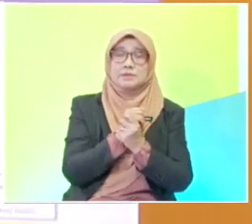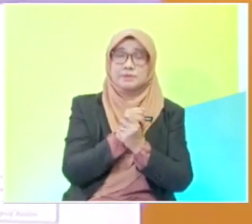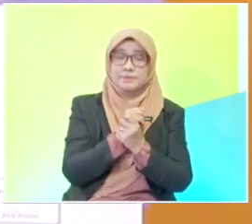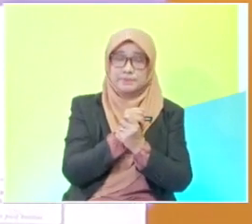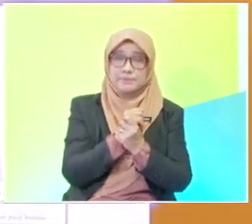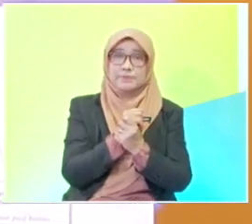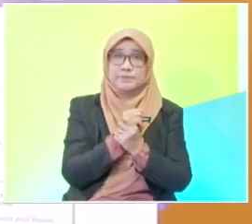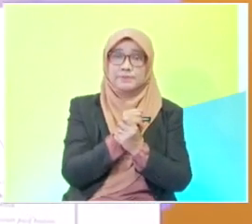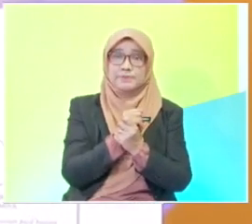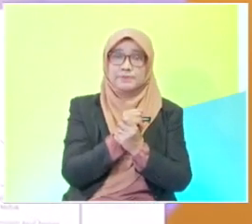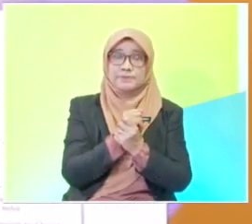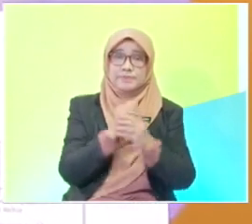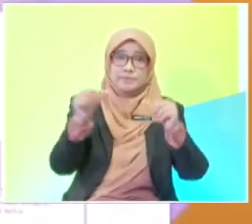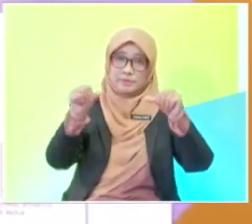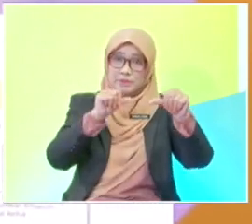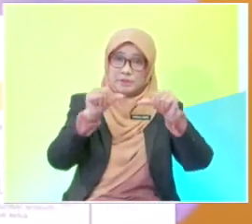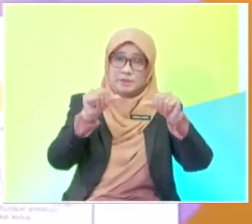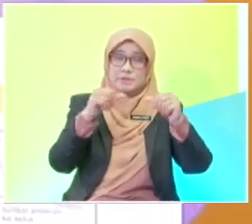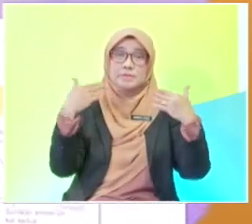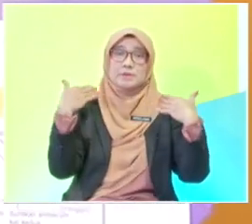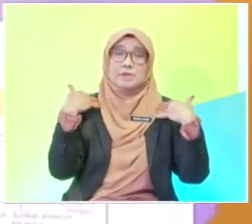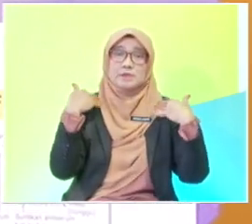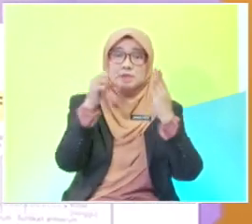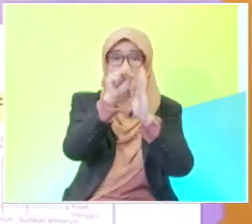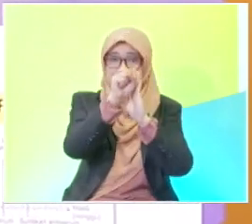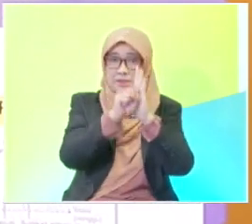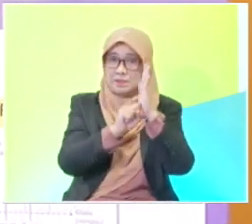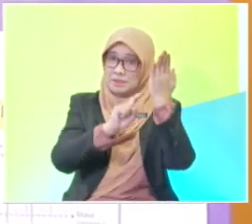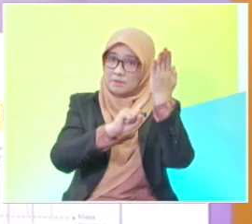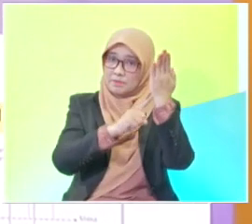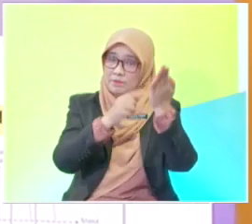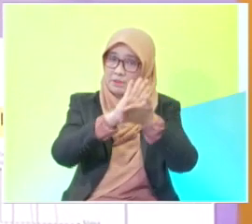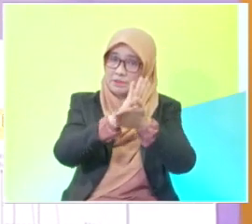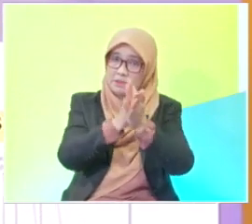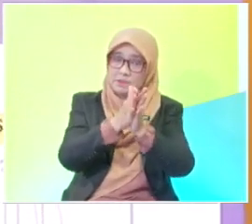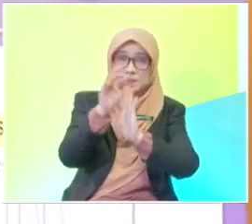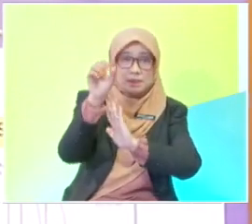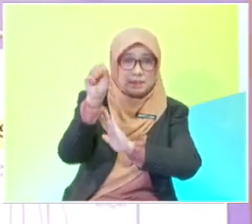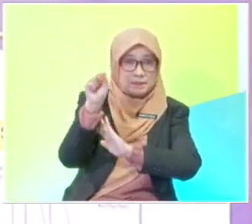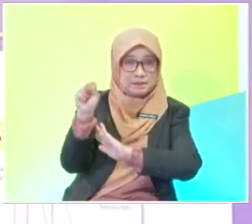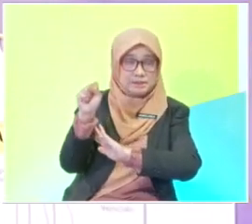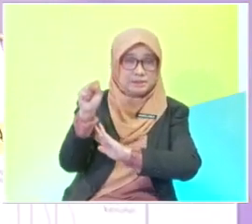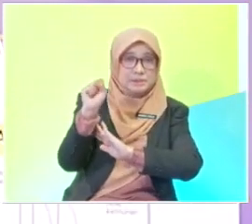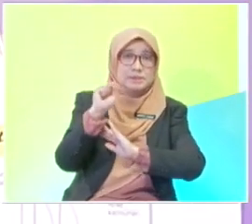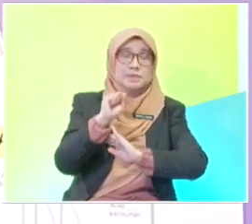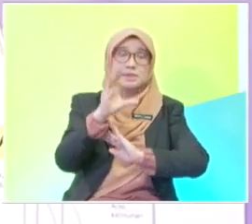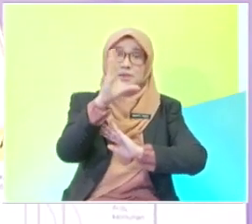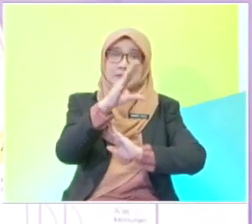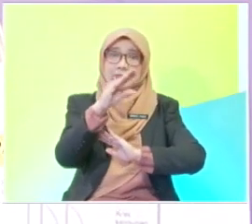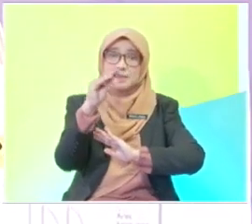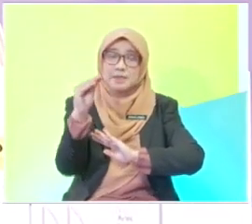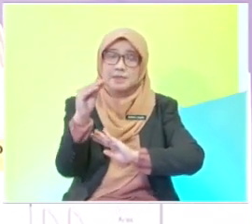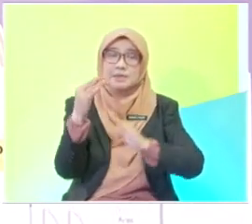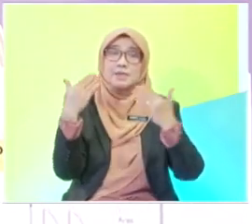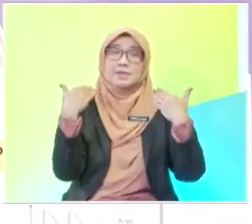pasif. Untuk aktif kita ada semula jadi, iaitu huruf S di sini. Dan kita juga